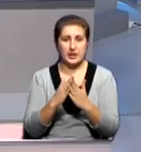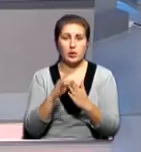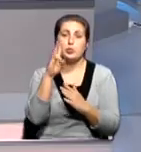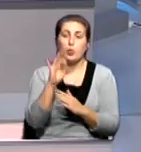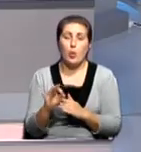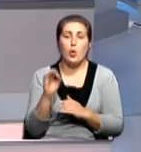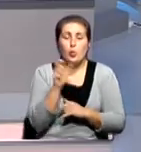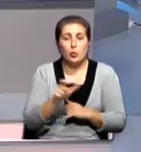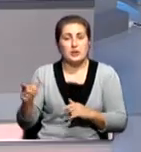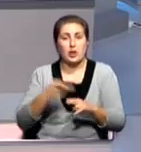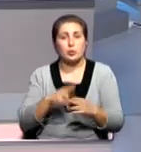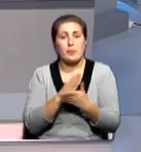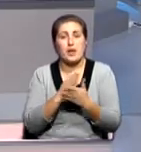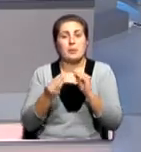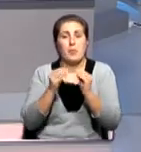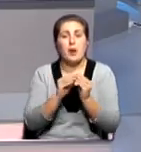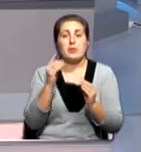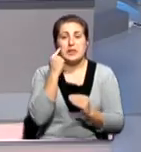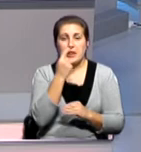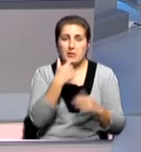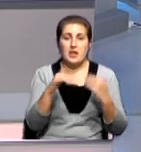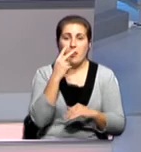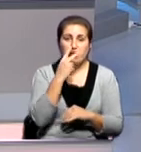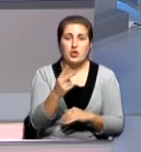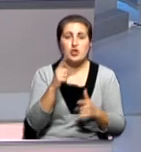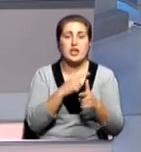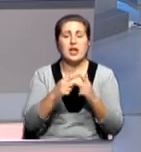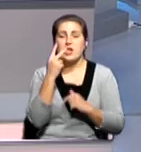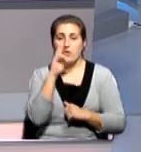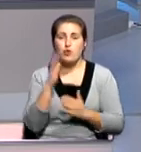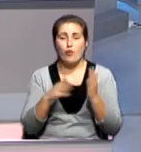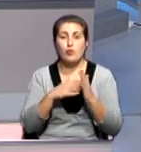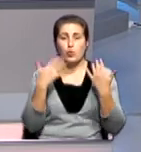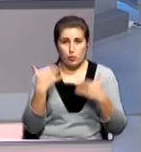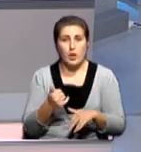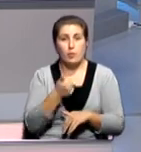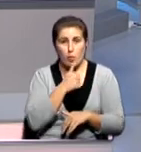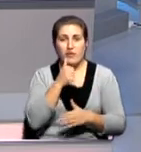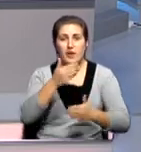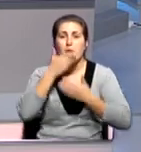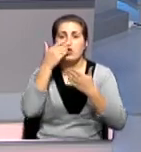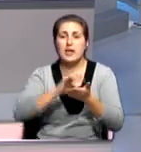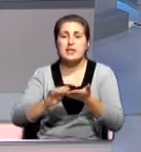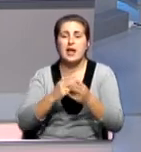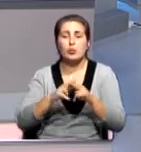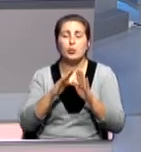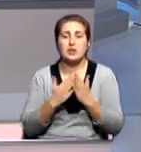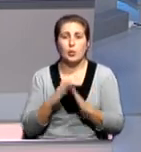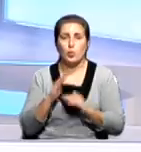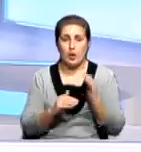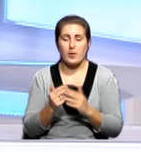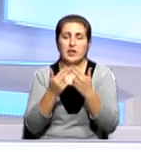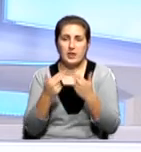не менее Вот люди которые имеют проблемы со зрением слабовидящие или невидящие вовсе они уже пробовали прочесть эту книгу руками